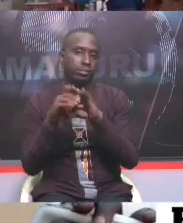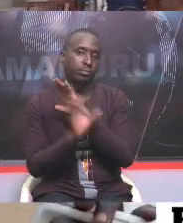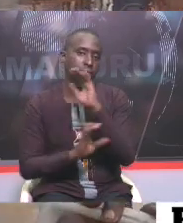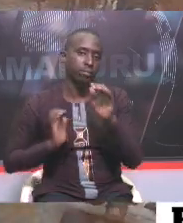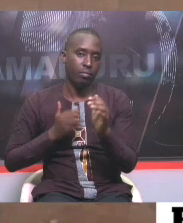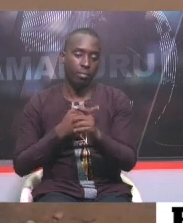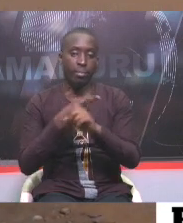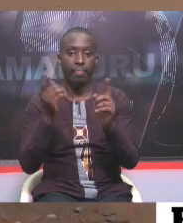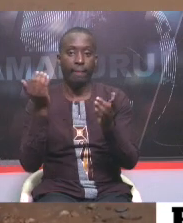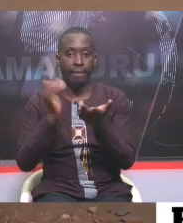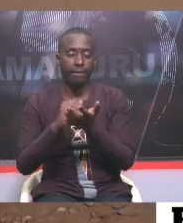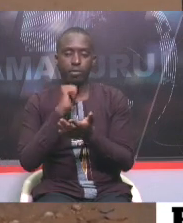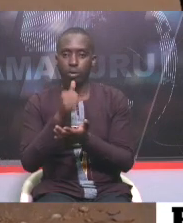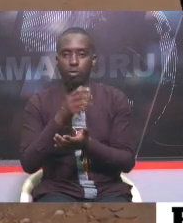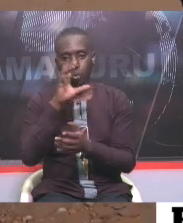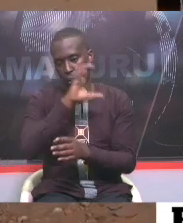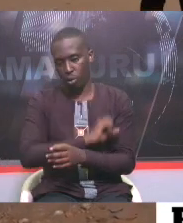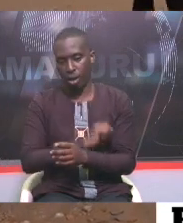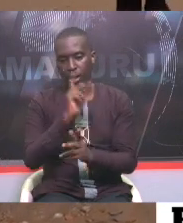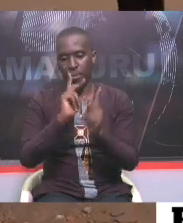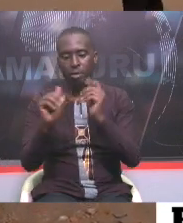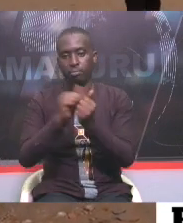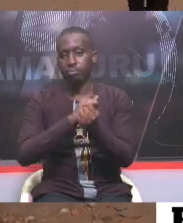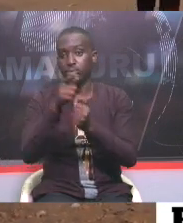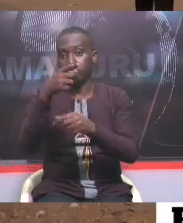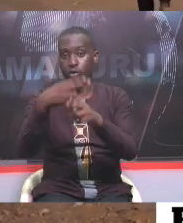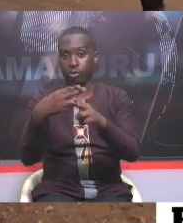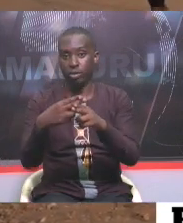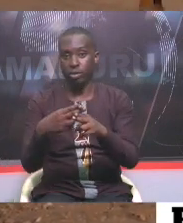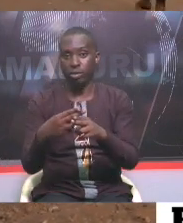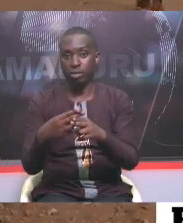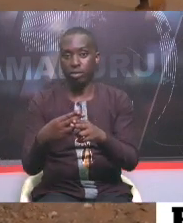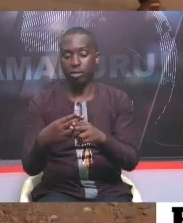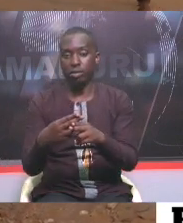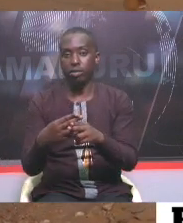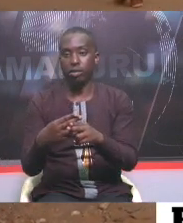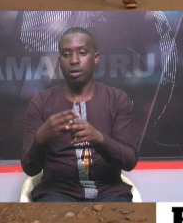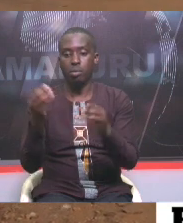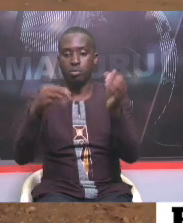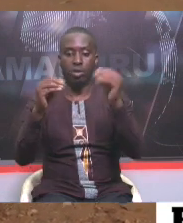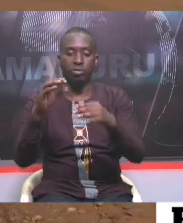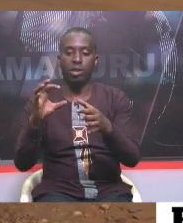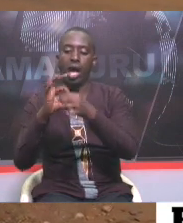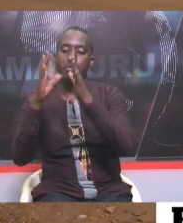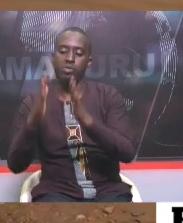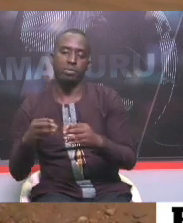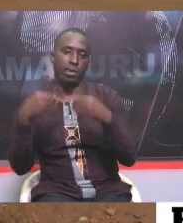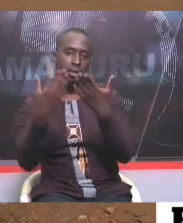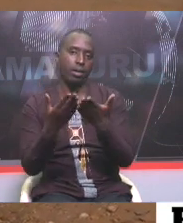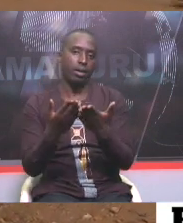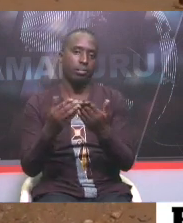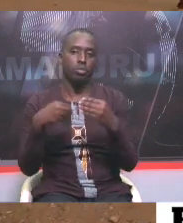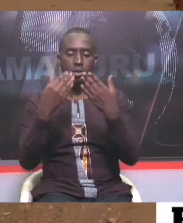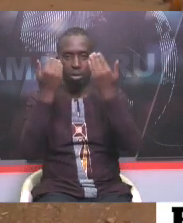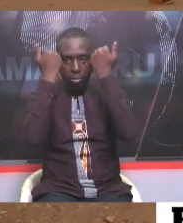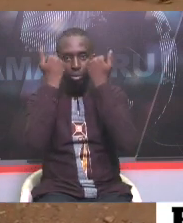Ariko nanone ntabwo tugomba kwihangana bariya bagize iryo zina bangiza umusanzu abunzi batanga mu kugeza ku